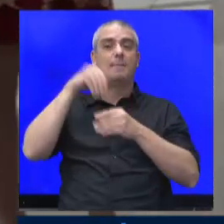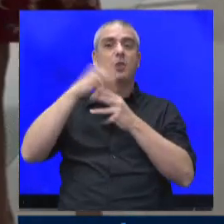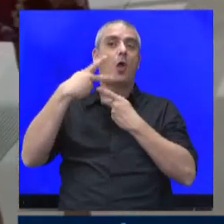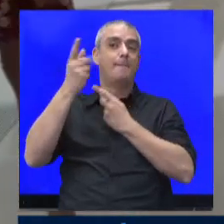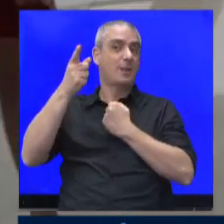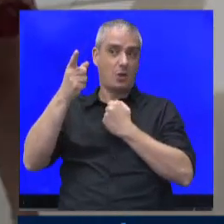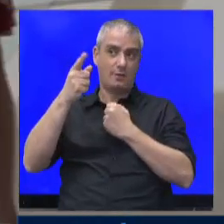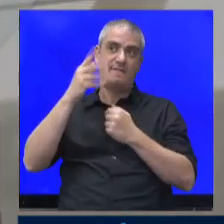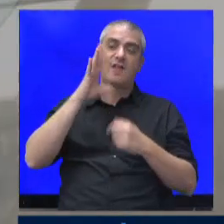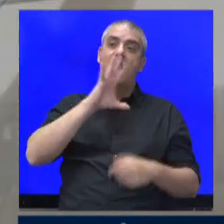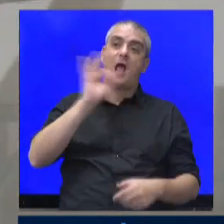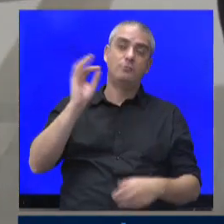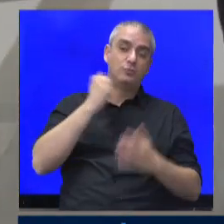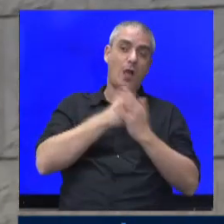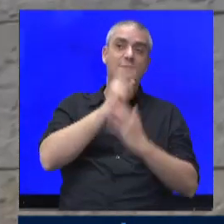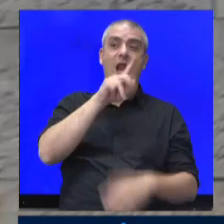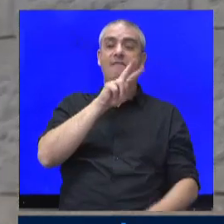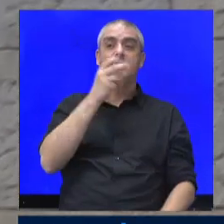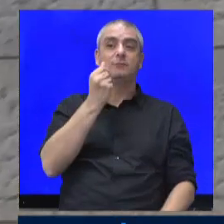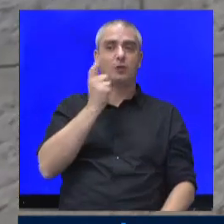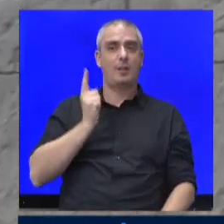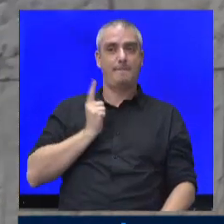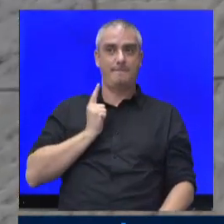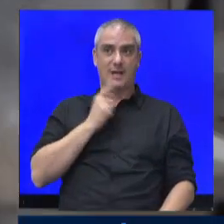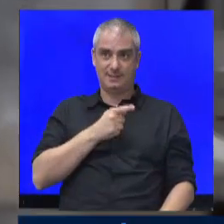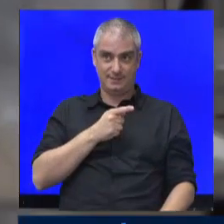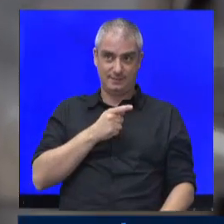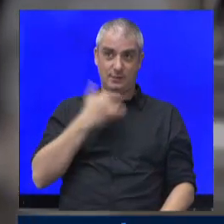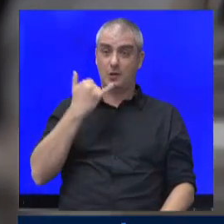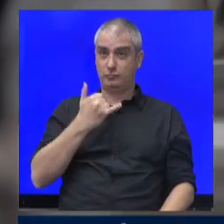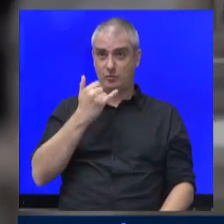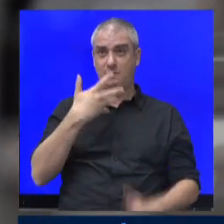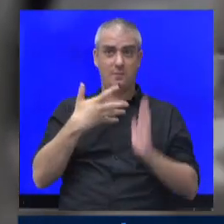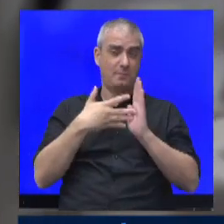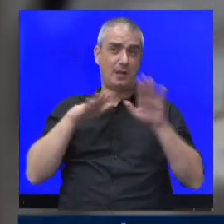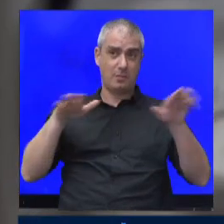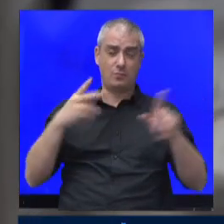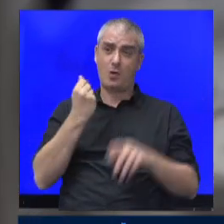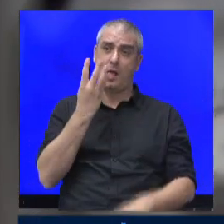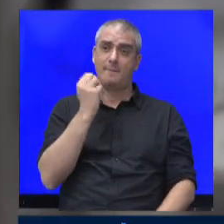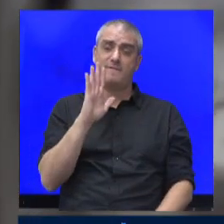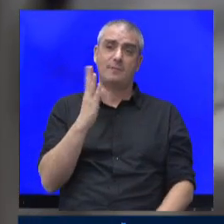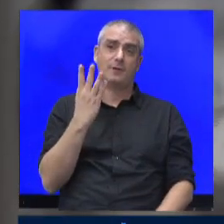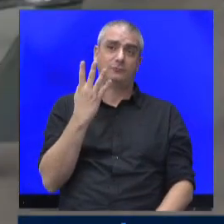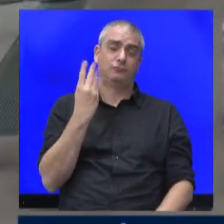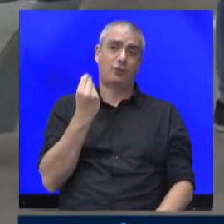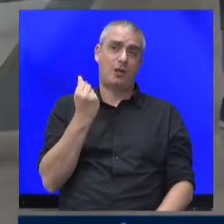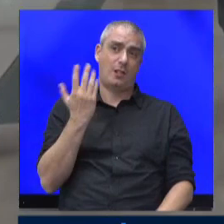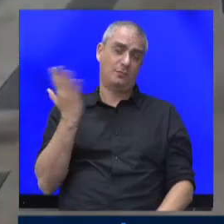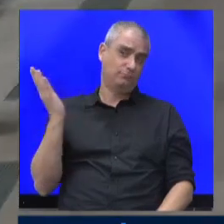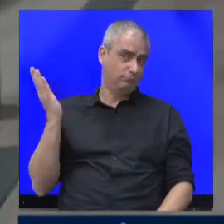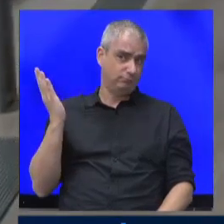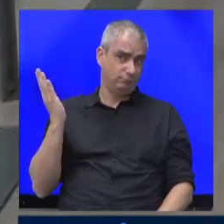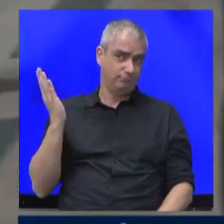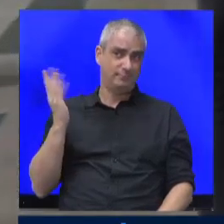500 ל-1,200 שקלים במכונים פרטיים. מהיום בדיקה בנמל תעלה 44 שקלים ו-90 אגורות, את התוצאה תקבלו